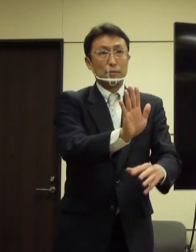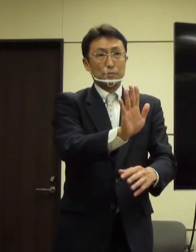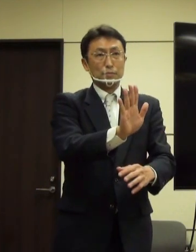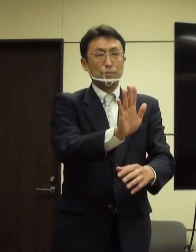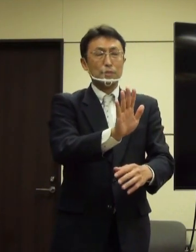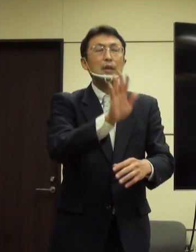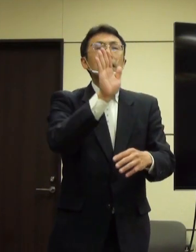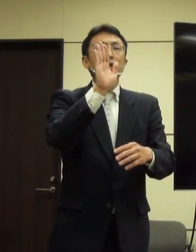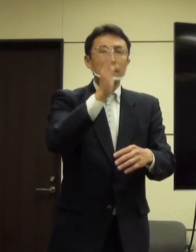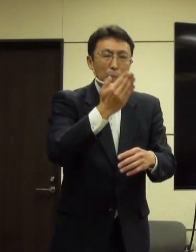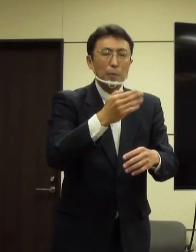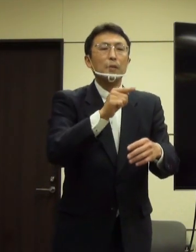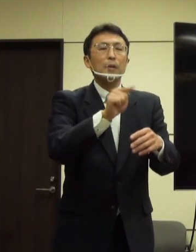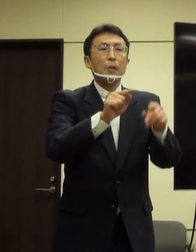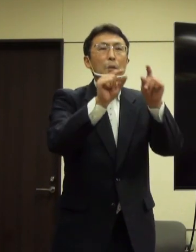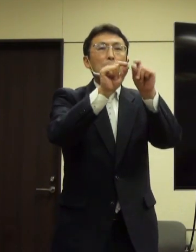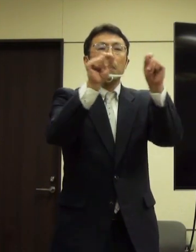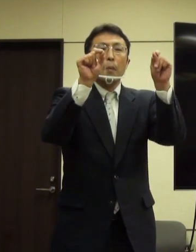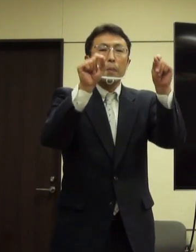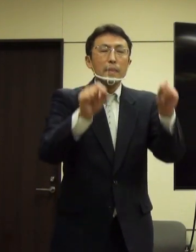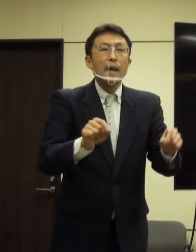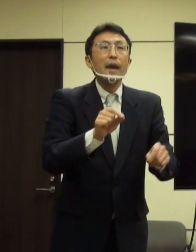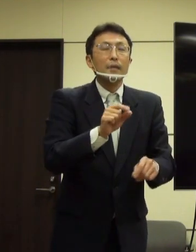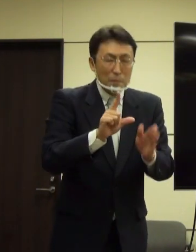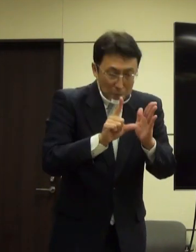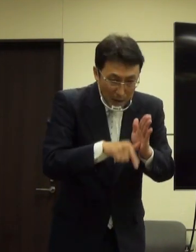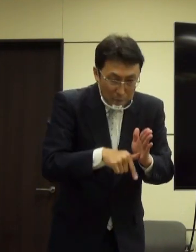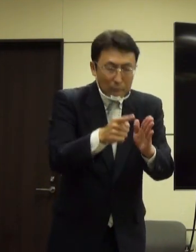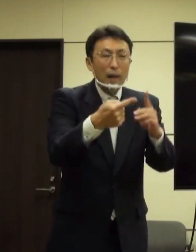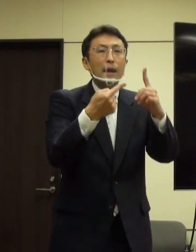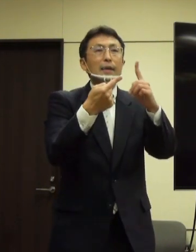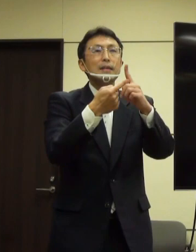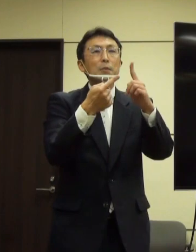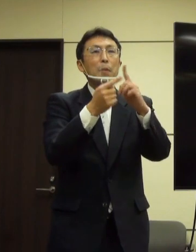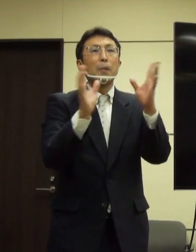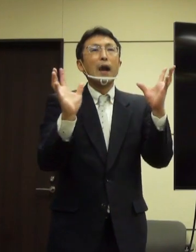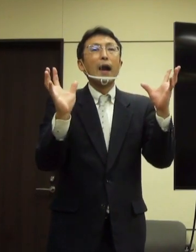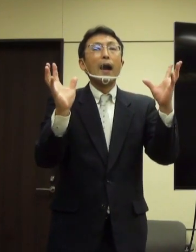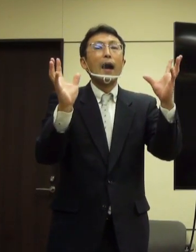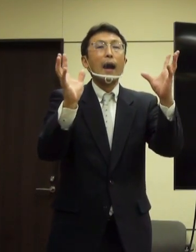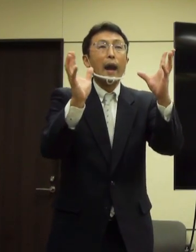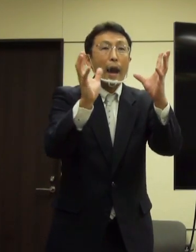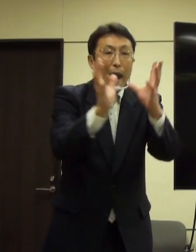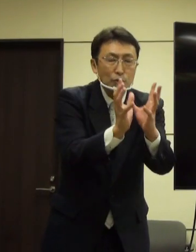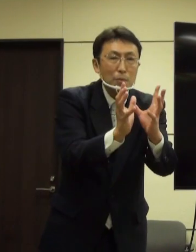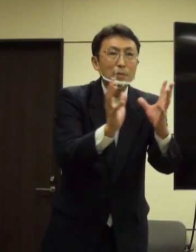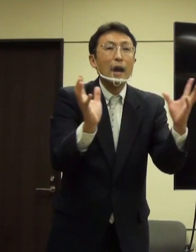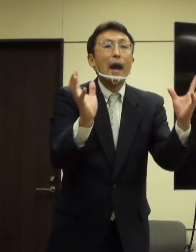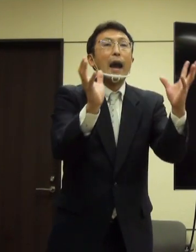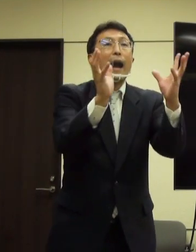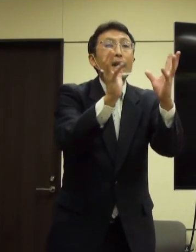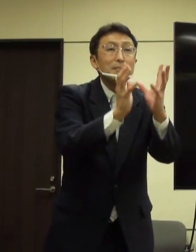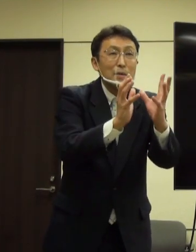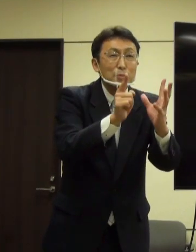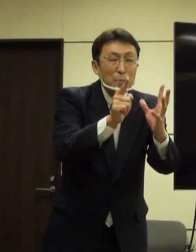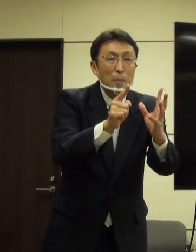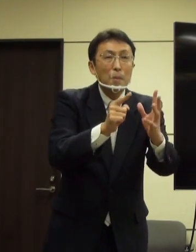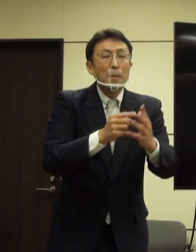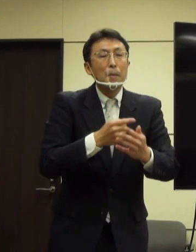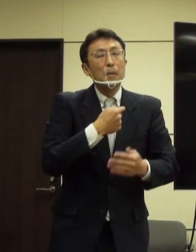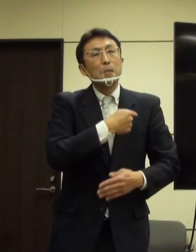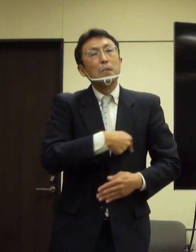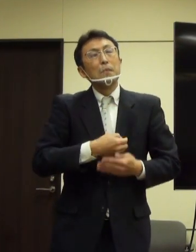ただ問題は先ほど申し上げたようにその人が集まるとその後にちょっとこうl 場面どうしても出てきやすいんですよ